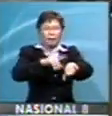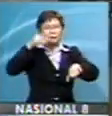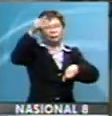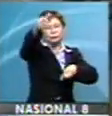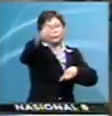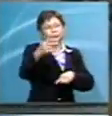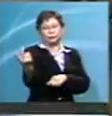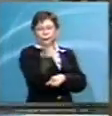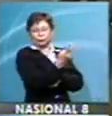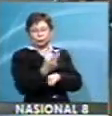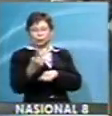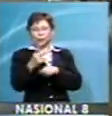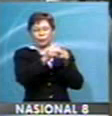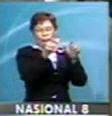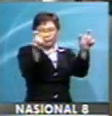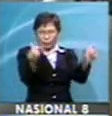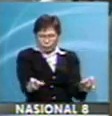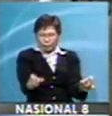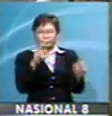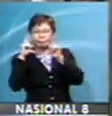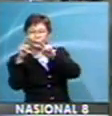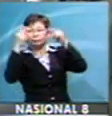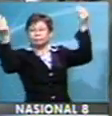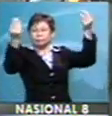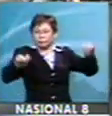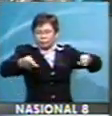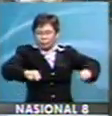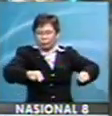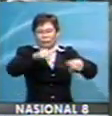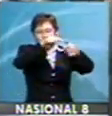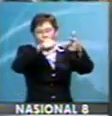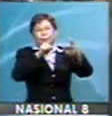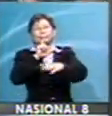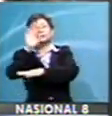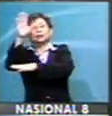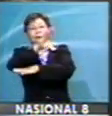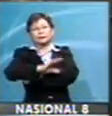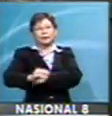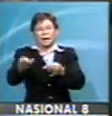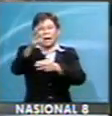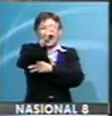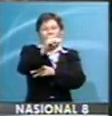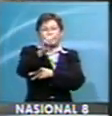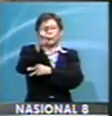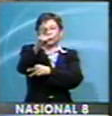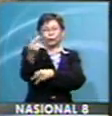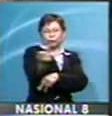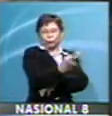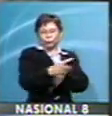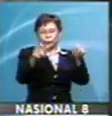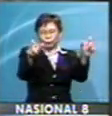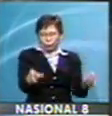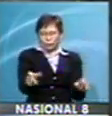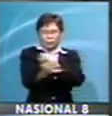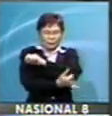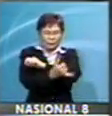depan kedua-dua pemimpin negara itu juga akan menyaksikan Majlis menandatangani beberapa perjanjian dan memorandum persfam antara kedua-dua